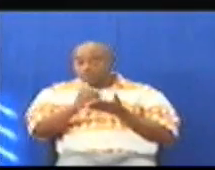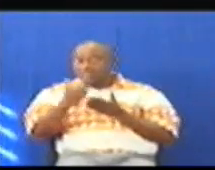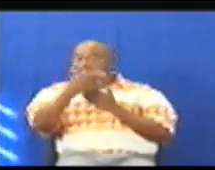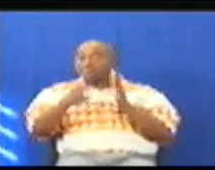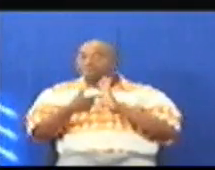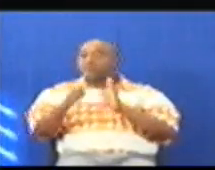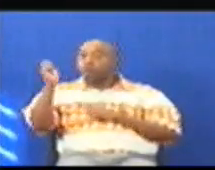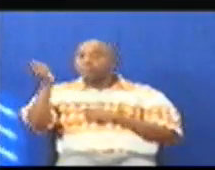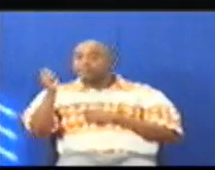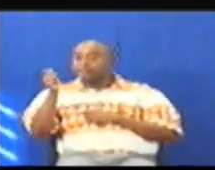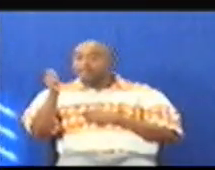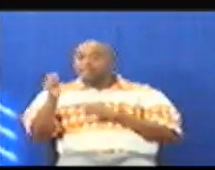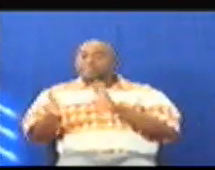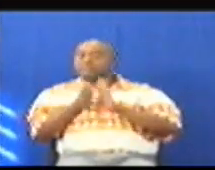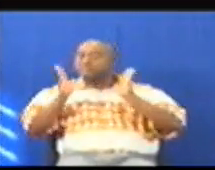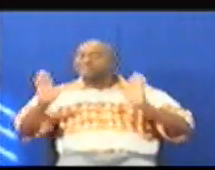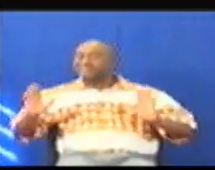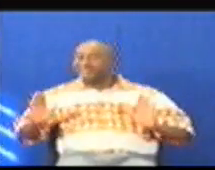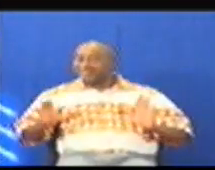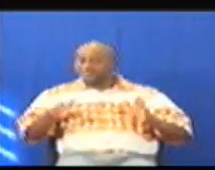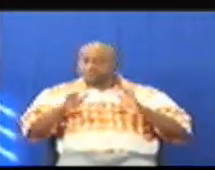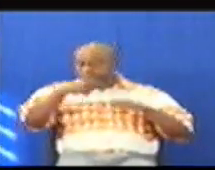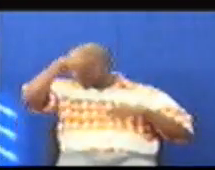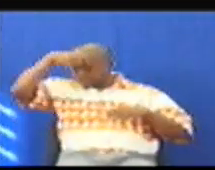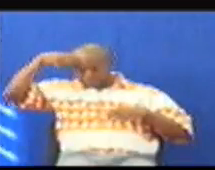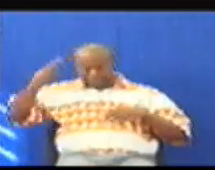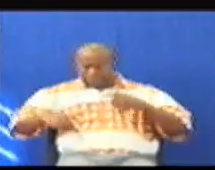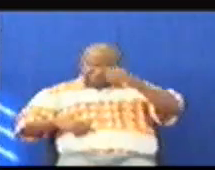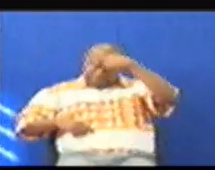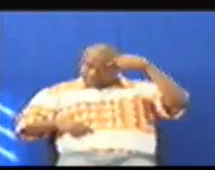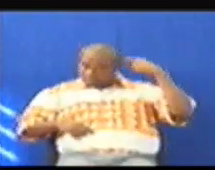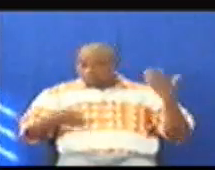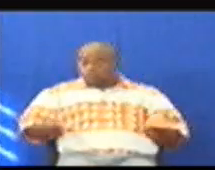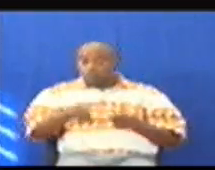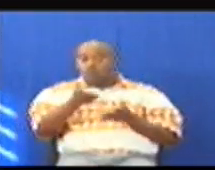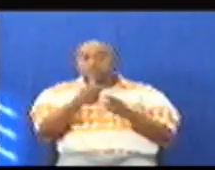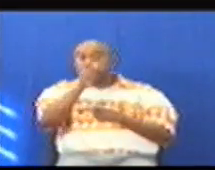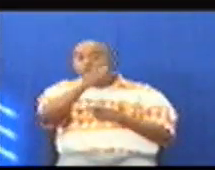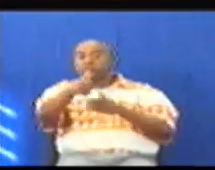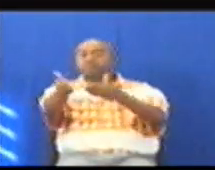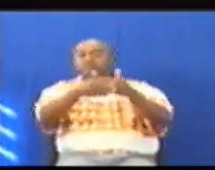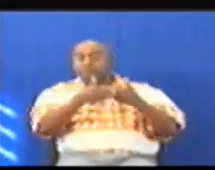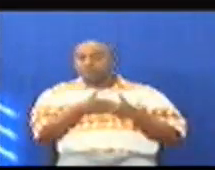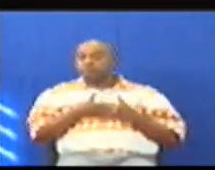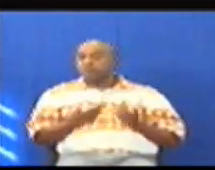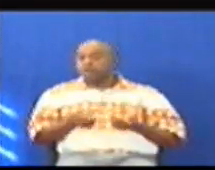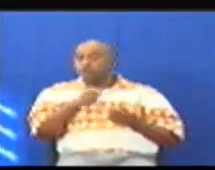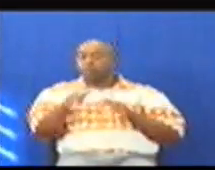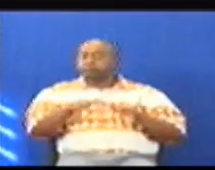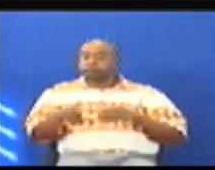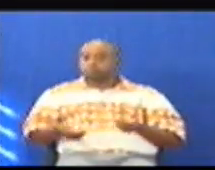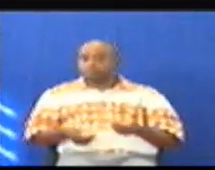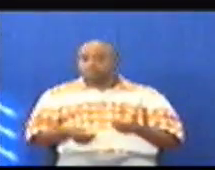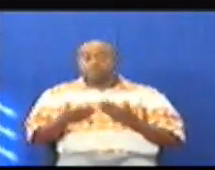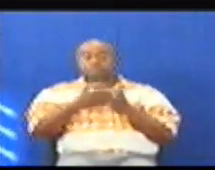Kenya yameshaanza kuonja joto ya jiwe ya lockdown. Sisi kama taifa, Mheshimiwa Speaker, nchi yetu ni nchi ya kufanya kazi